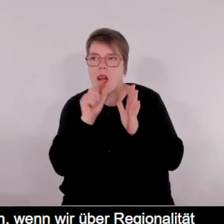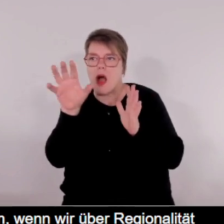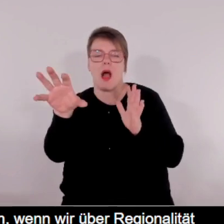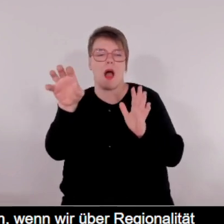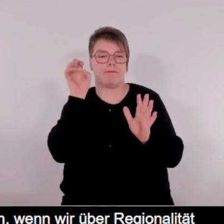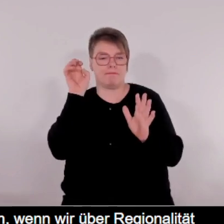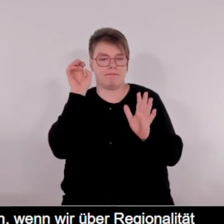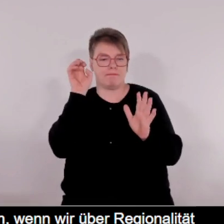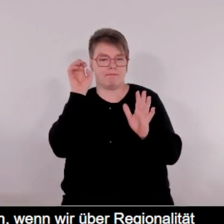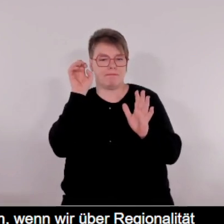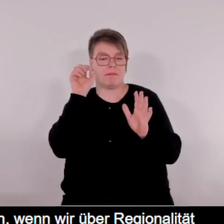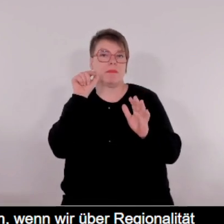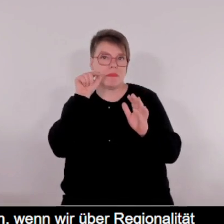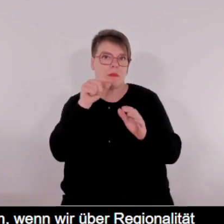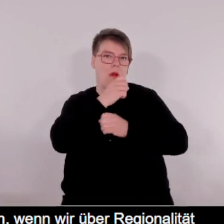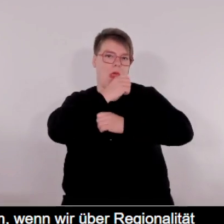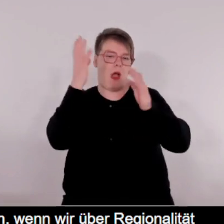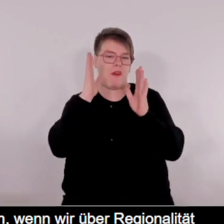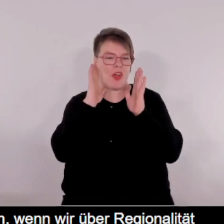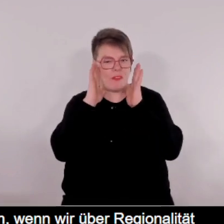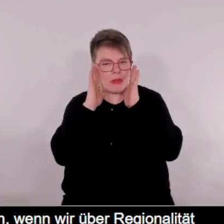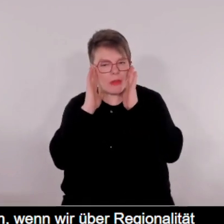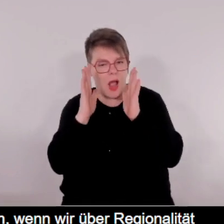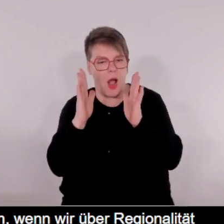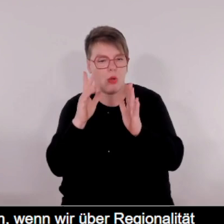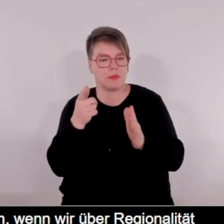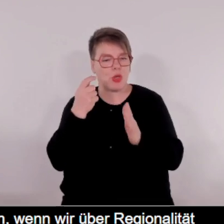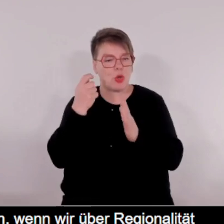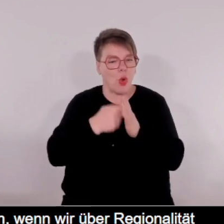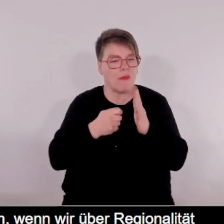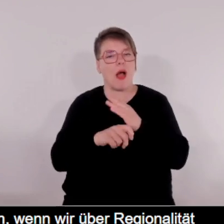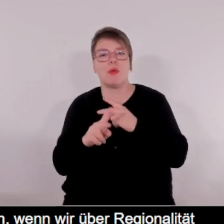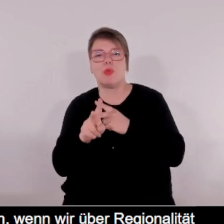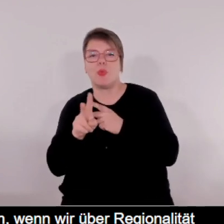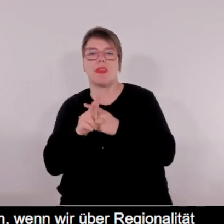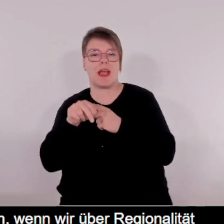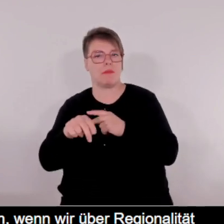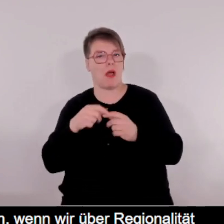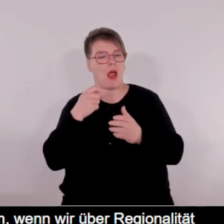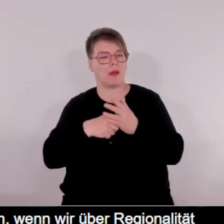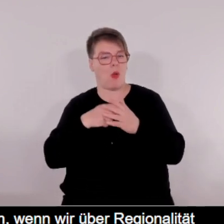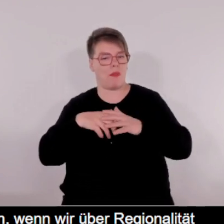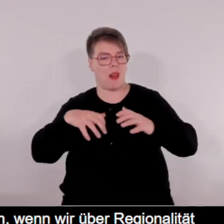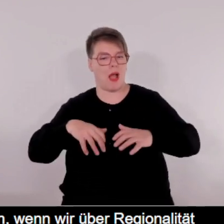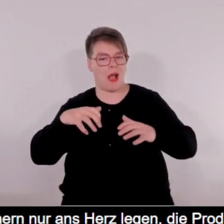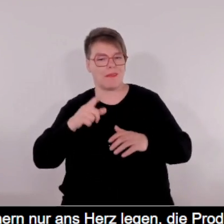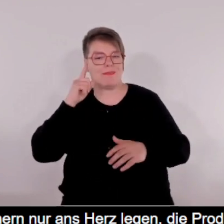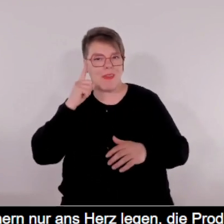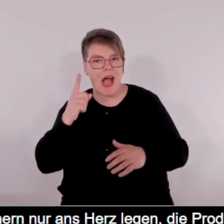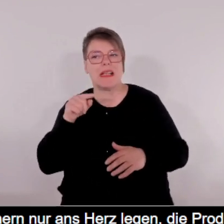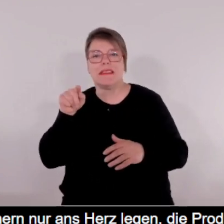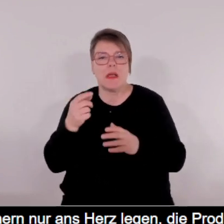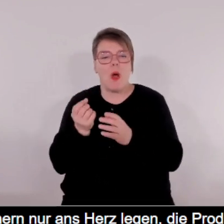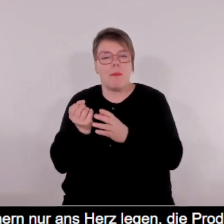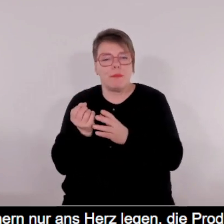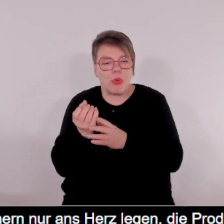Immer öfter hören wir natürlich aus einer Ampelregierung, was vielleicht alles verboten werden soll. Wir setzen einen großen Stellenwert